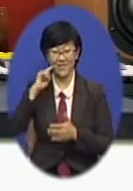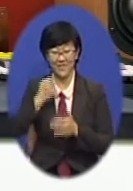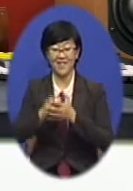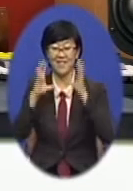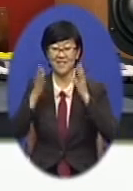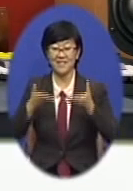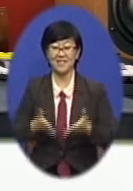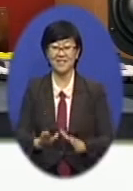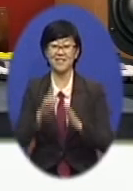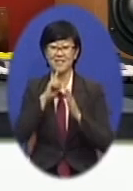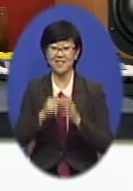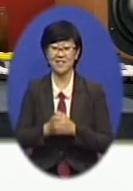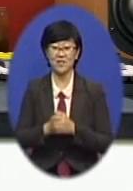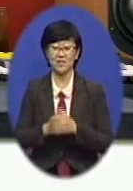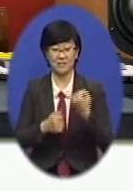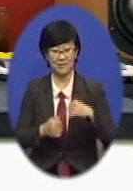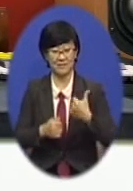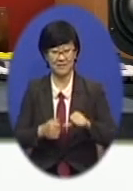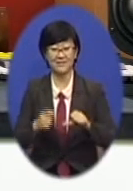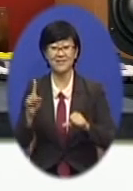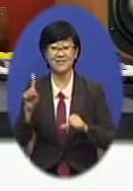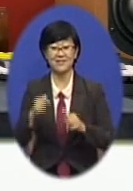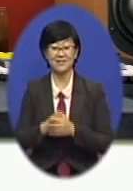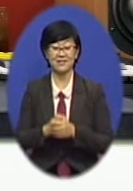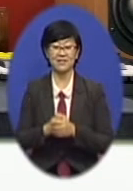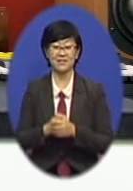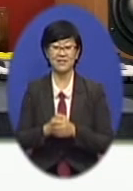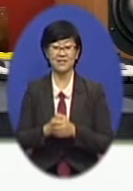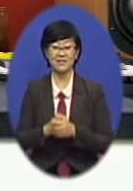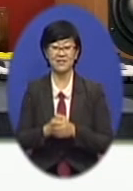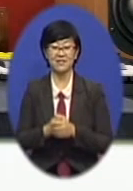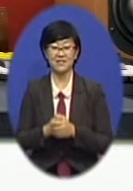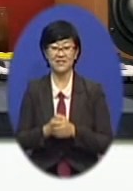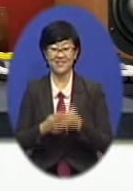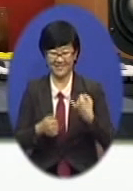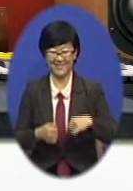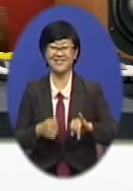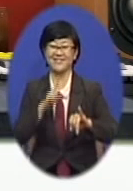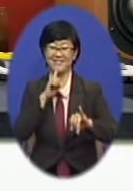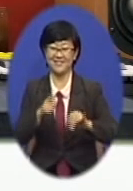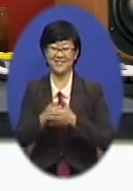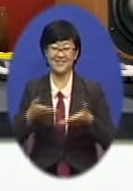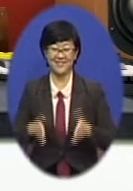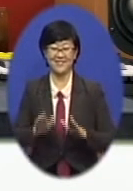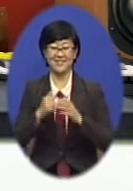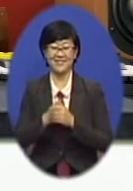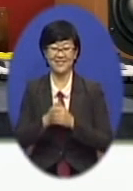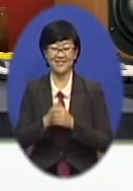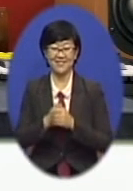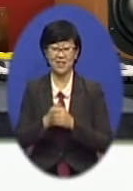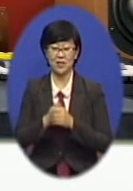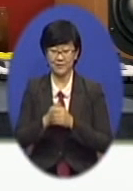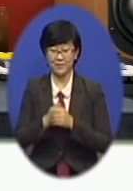아기를 낳으셨는데. 네. 딸을 낳으셨어요? 아들 낳으셨어요? 공주님이야. 공주님, 이야.